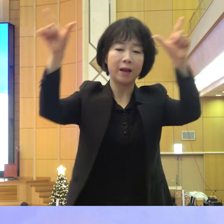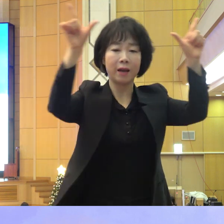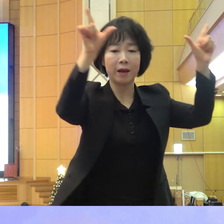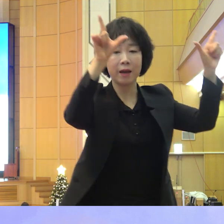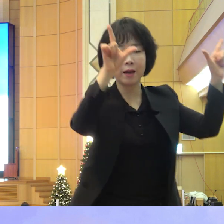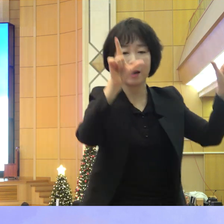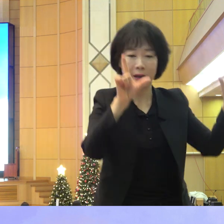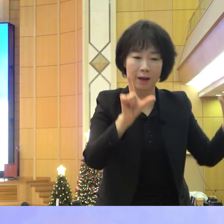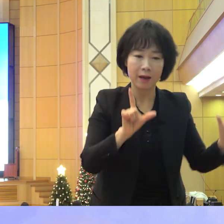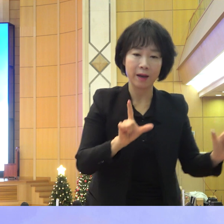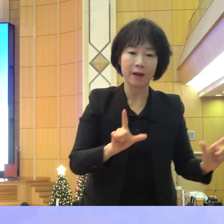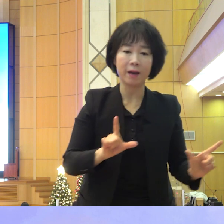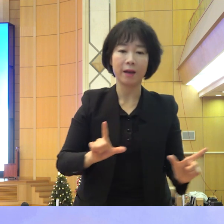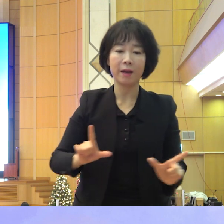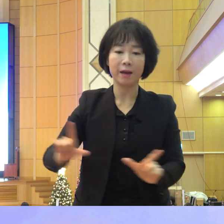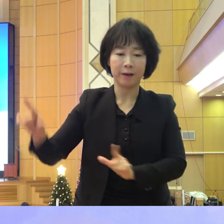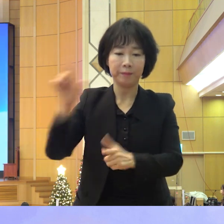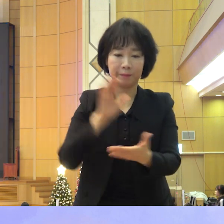살겠네.